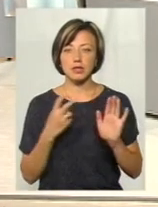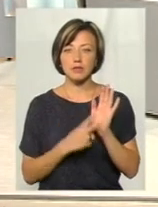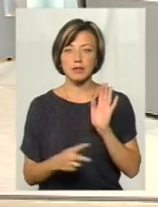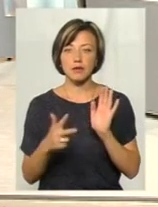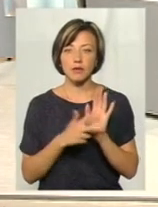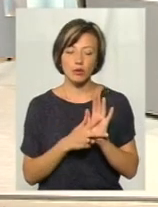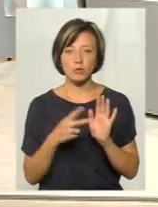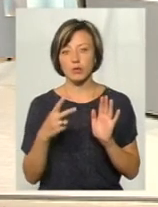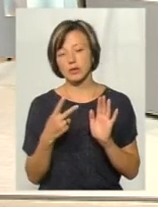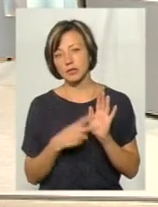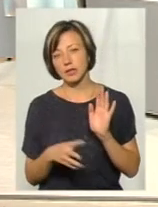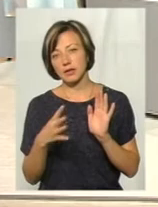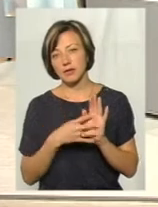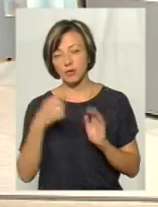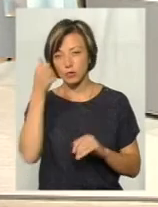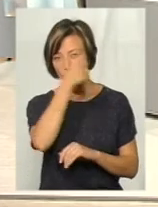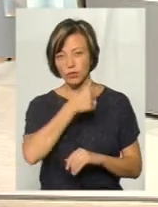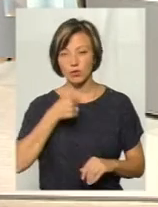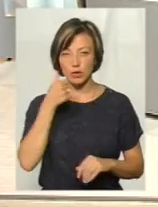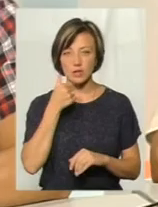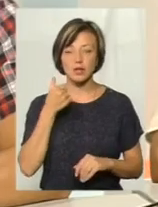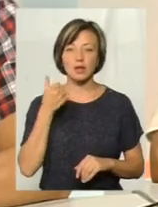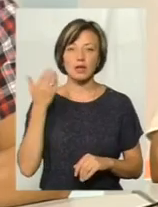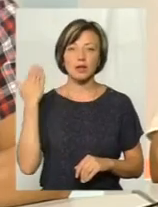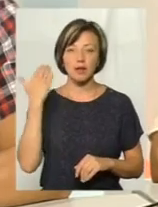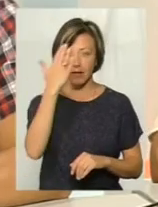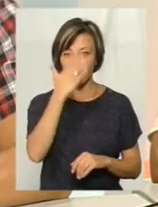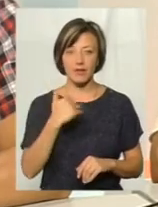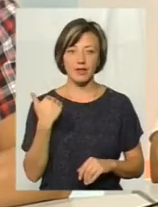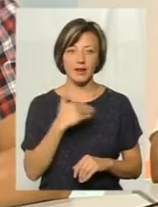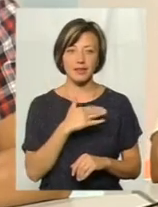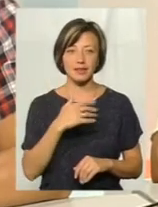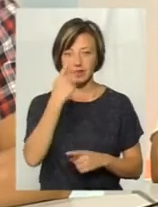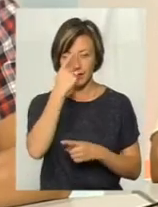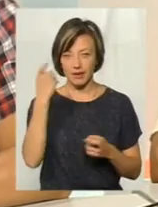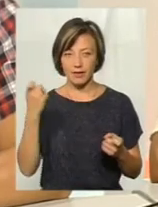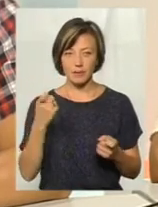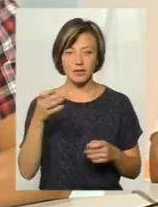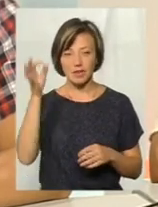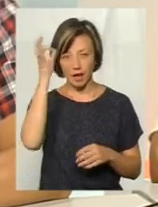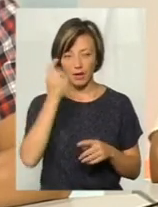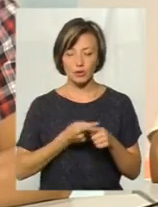1978 чи 9-му році, я пам'ятаю, вже тоді Ватикан заявив, я останнім часом